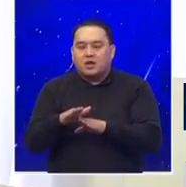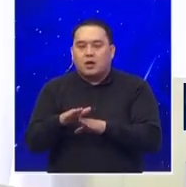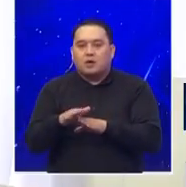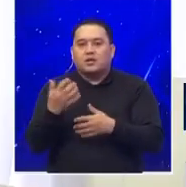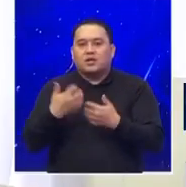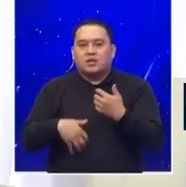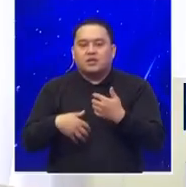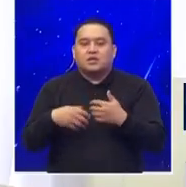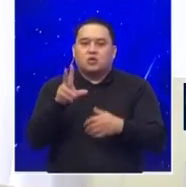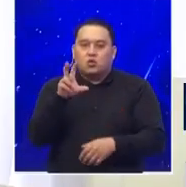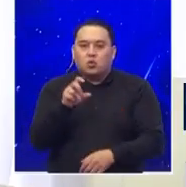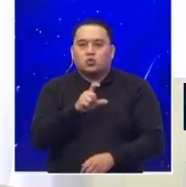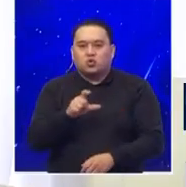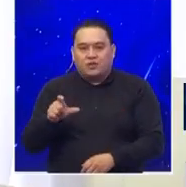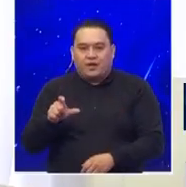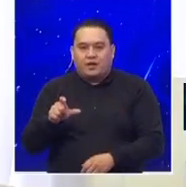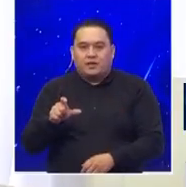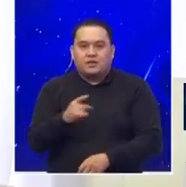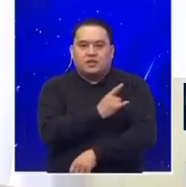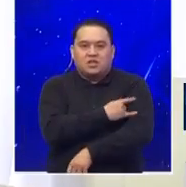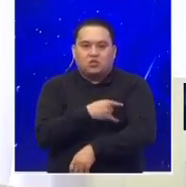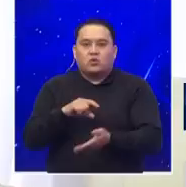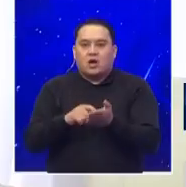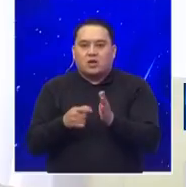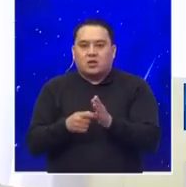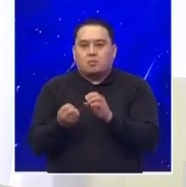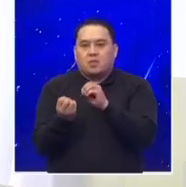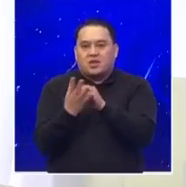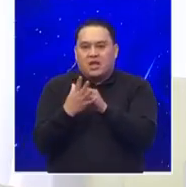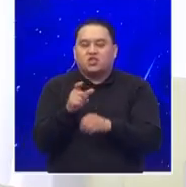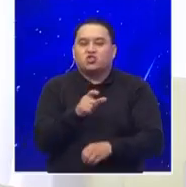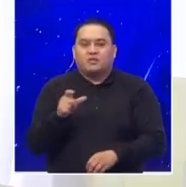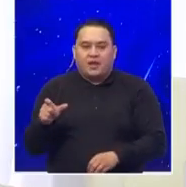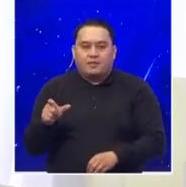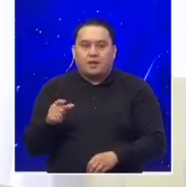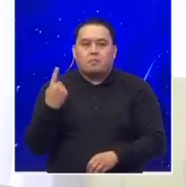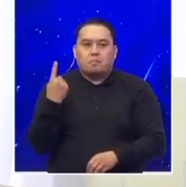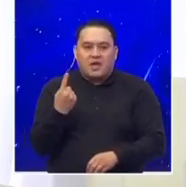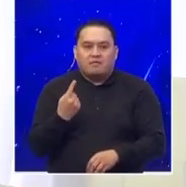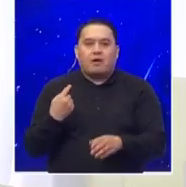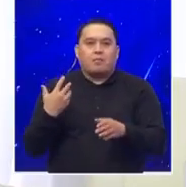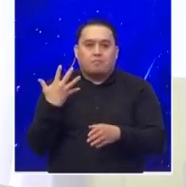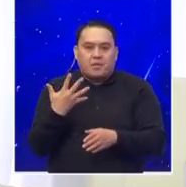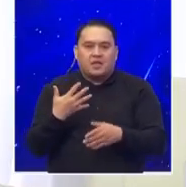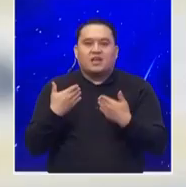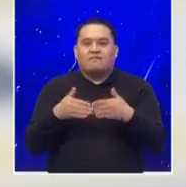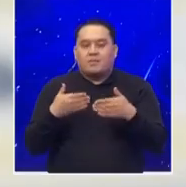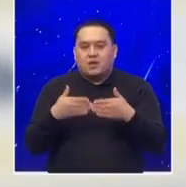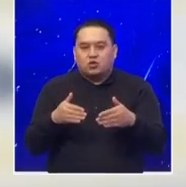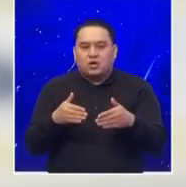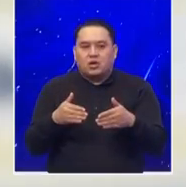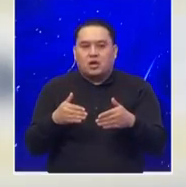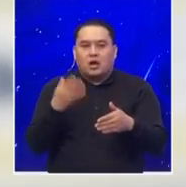300 человек. Дежурные классы до 15 человек. с 1 по 5 и выпускные классы.